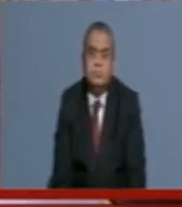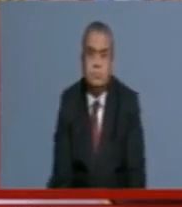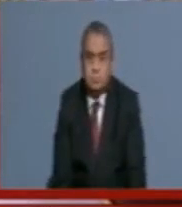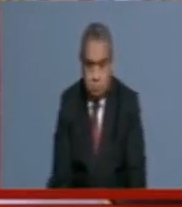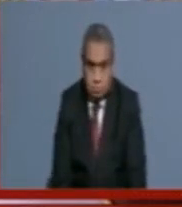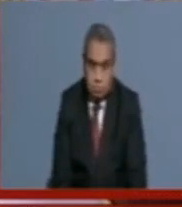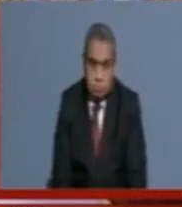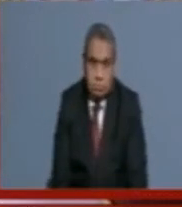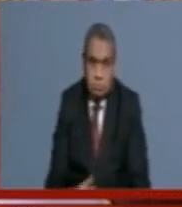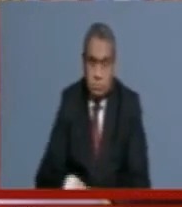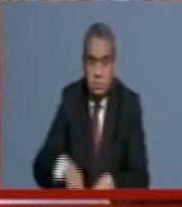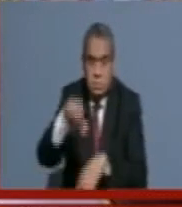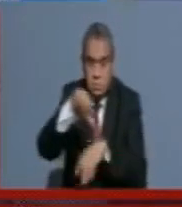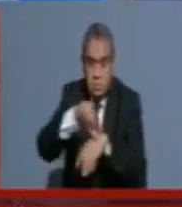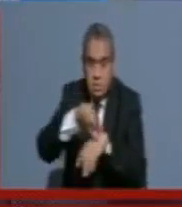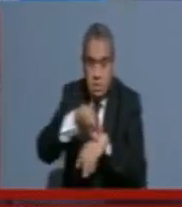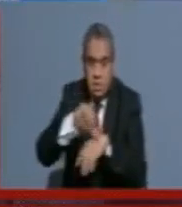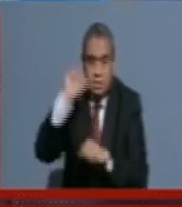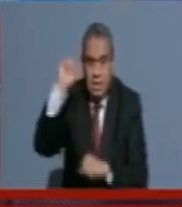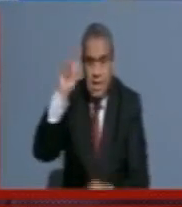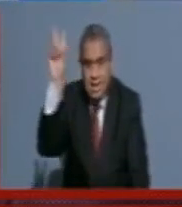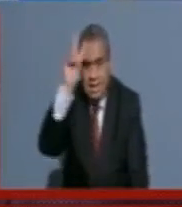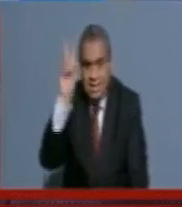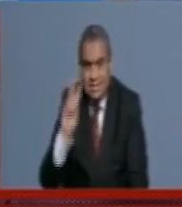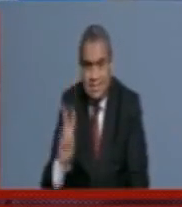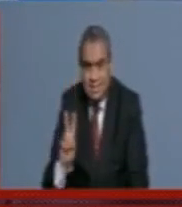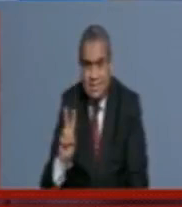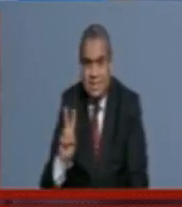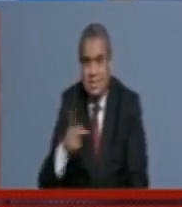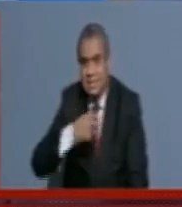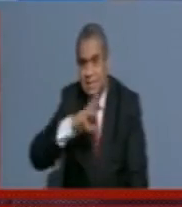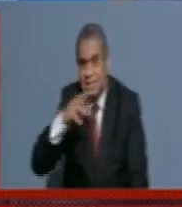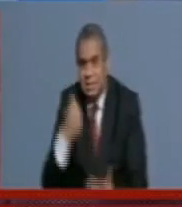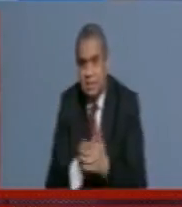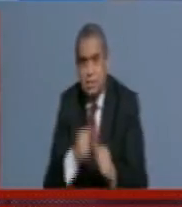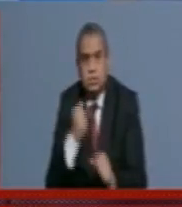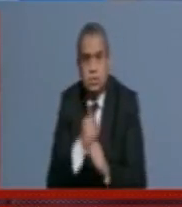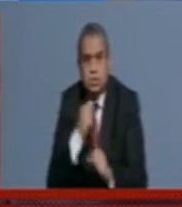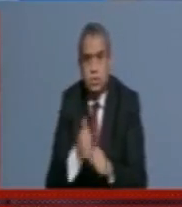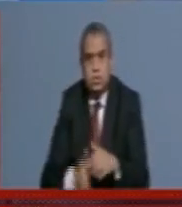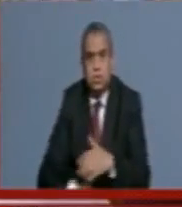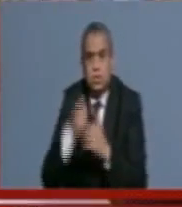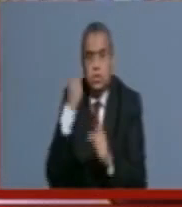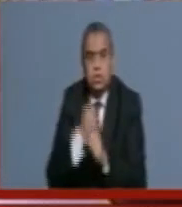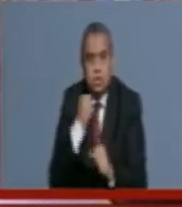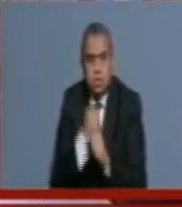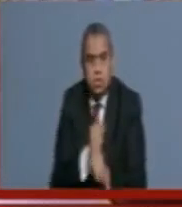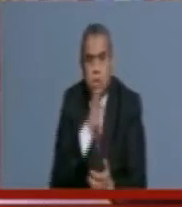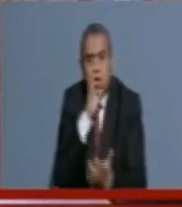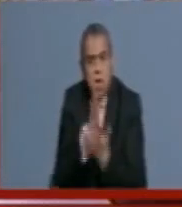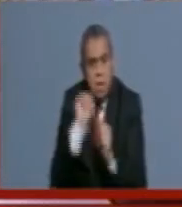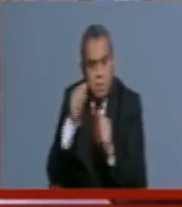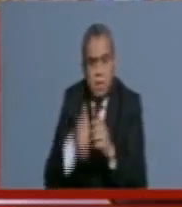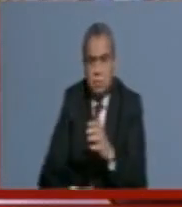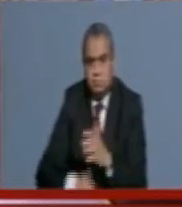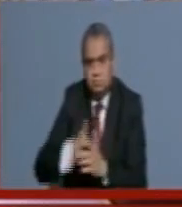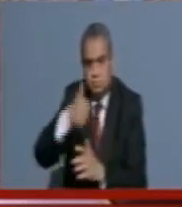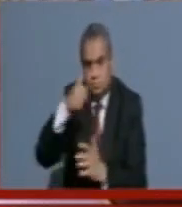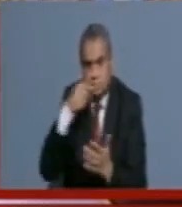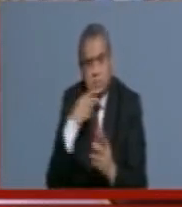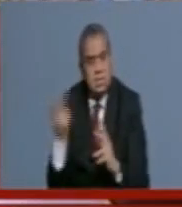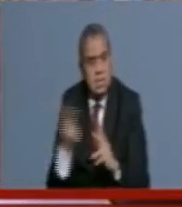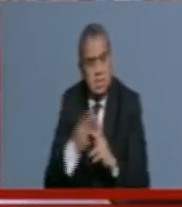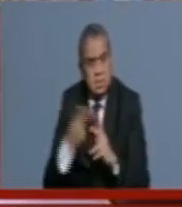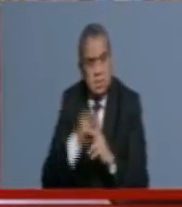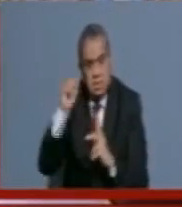المناطق الحدودية، أهل سيناء، كل المناطق الحدودية قامت بدورها وكان دورها فعال في الكثافة التصويتية